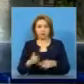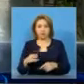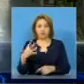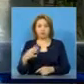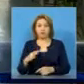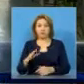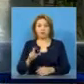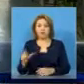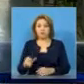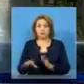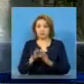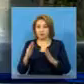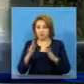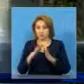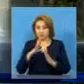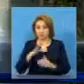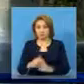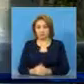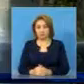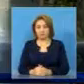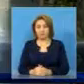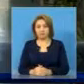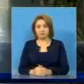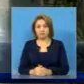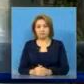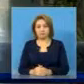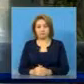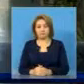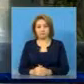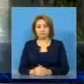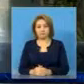үйден дауыс беруге өтініш қалдырған. Жансая Абдыкарымова, Жанаділ Сағиев, Ақтөбе телеарнасы.